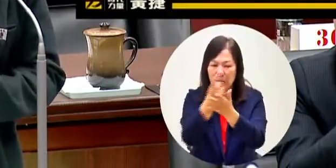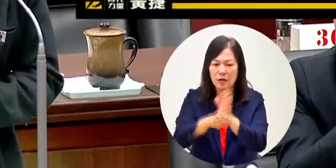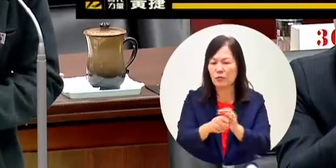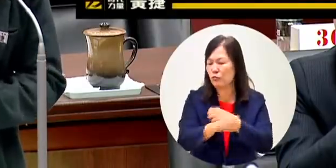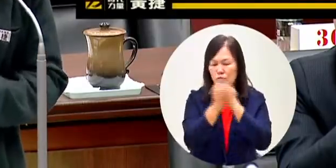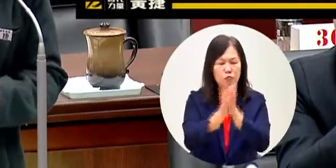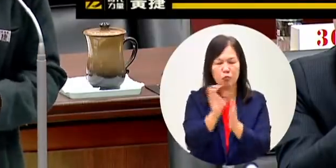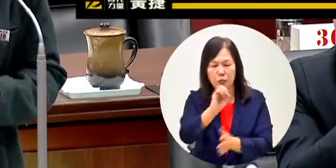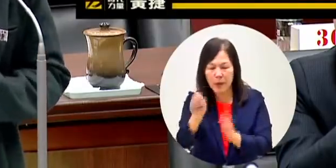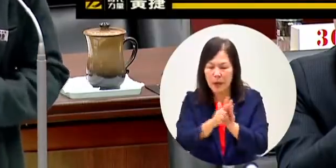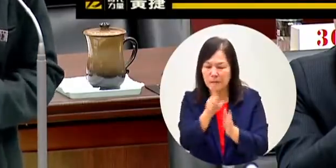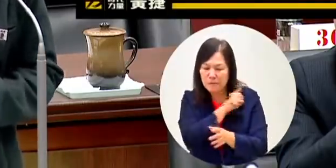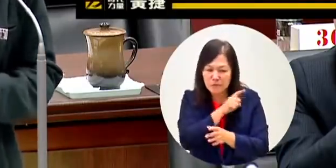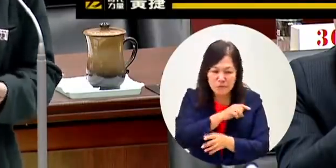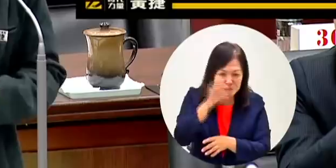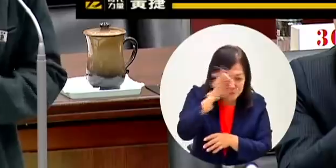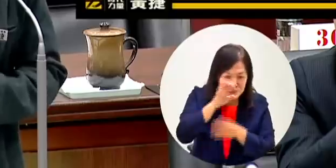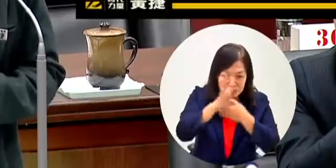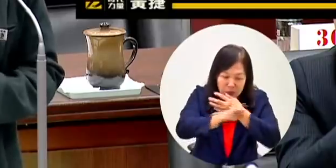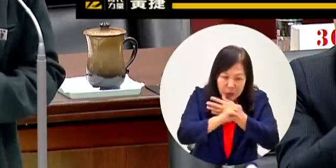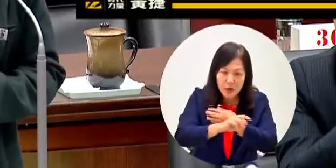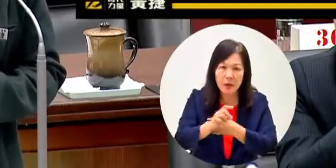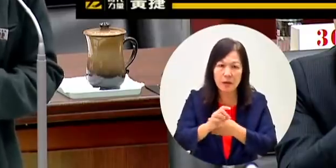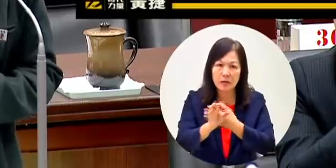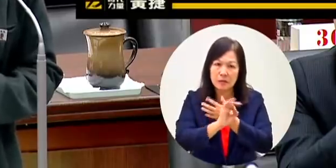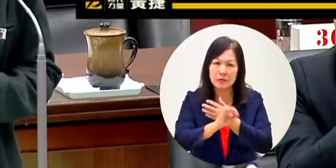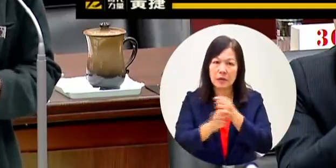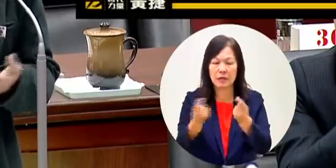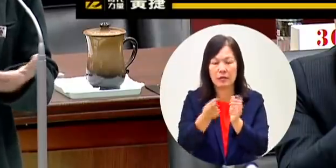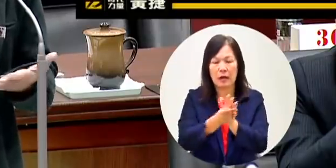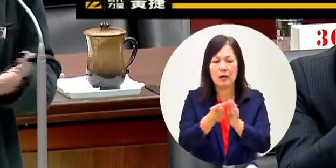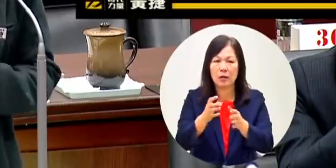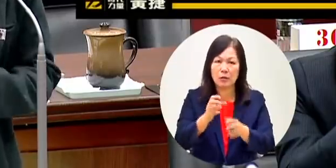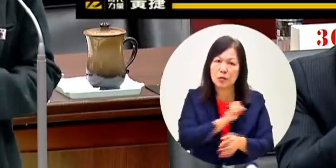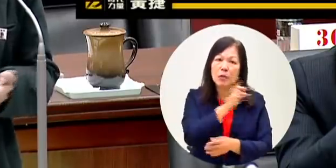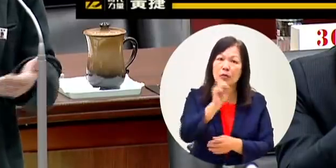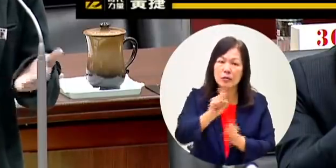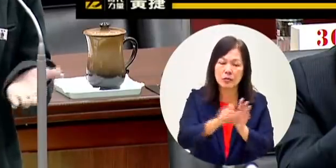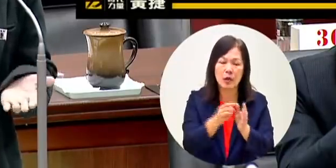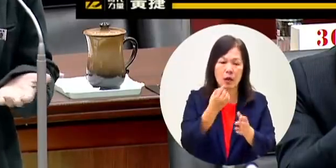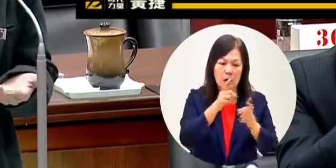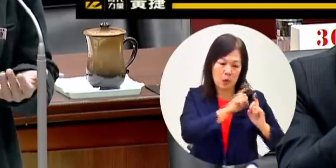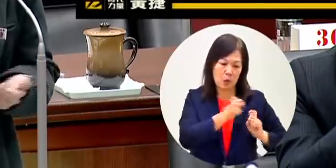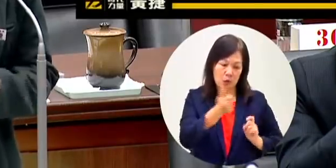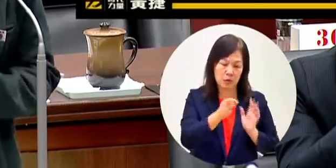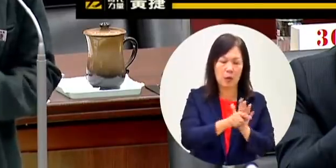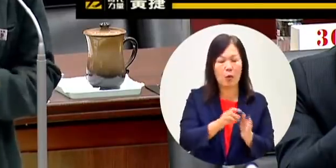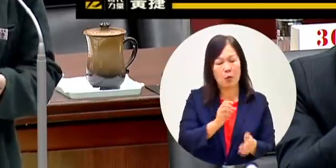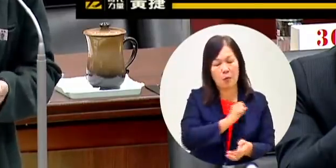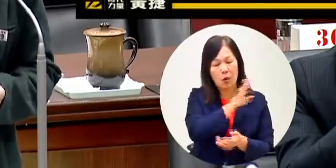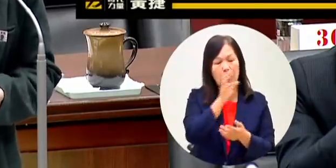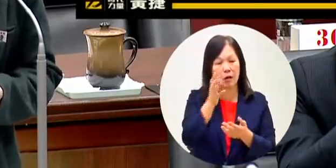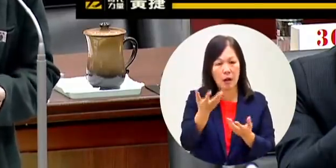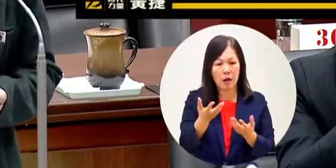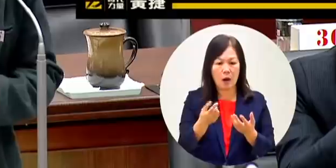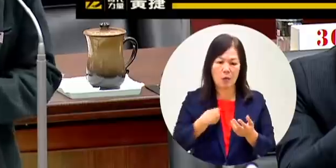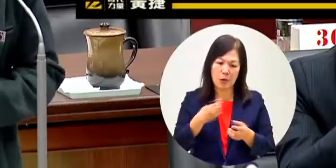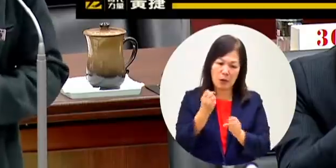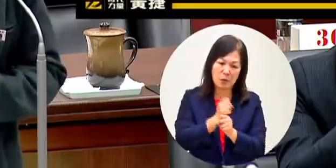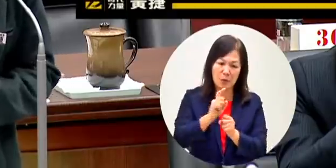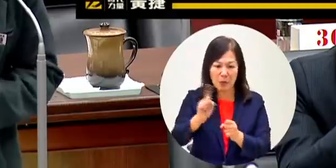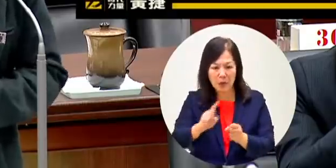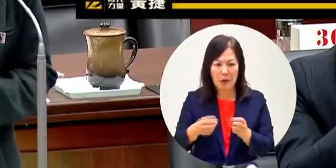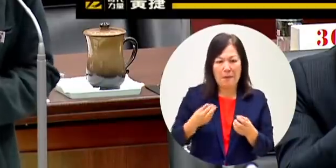是什么？就如刚刚郭议员说的，造成那样的结果，许多大家不知道怎么做，然后就可能不知道安全性行